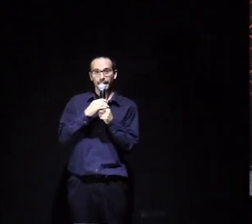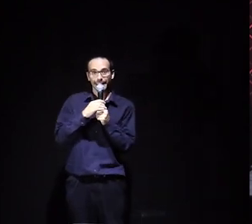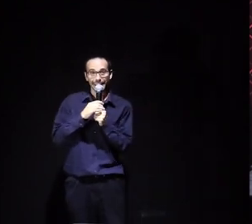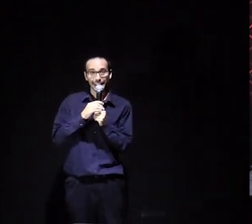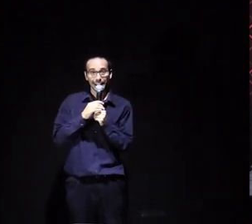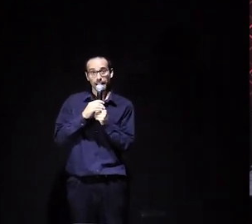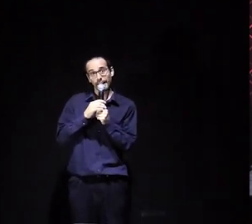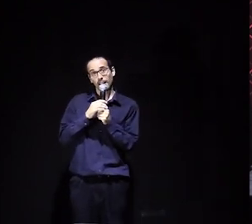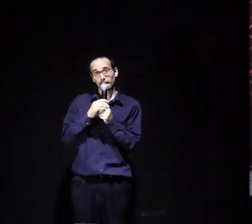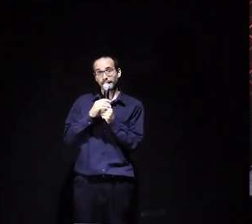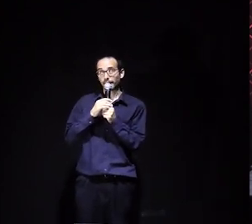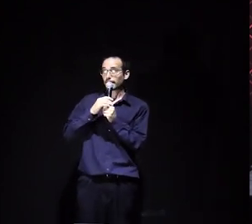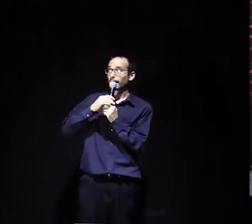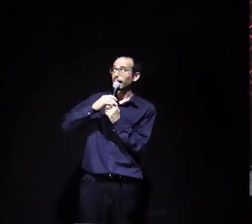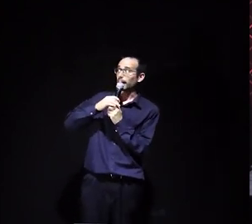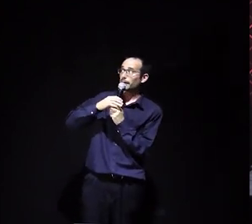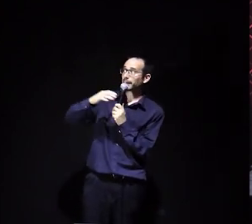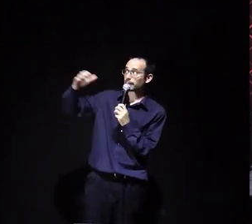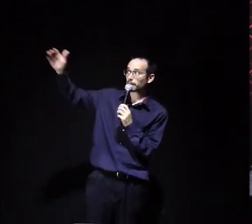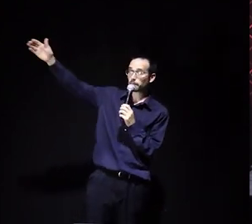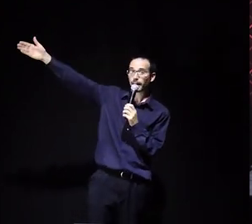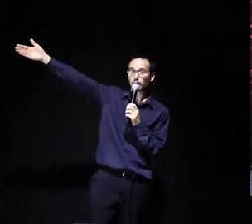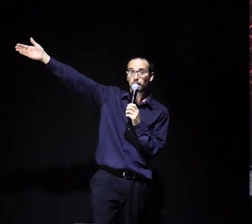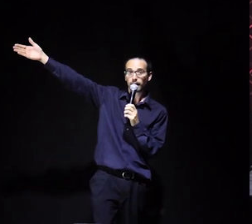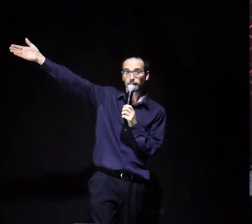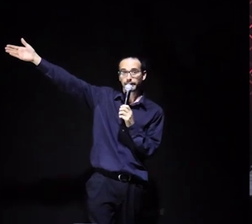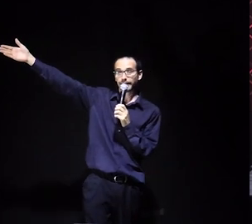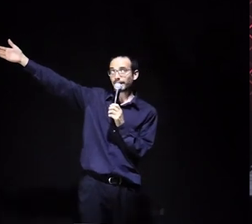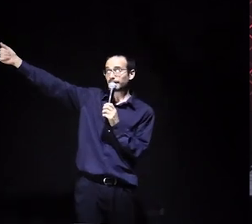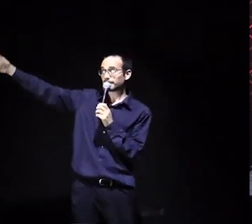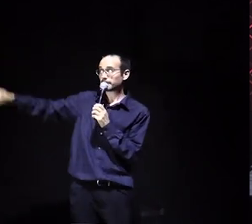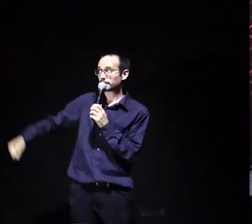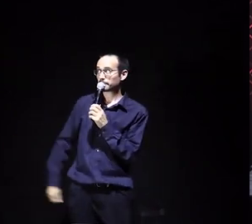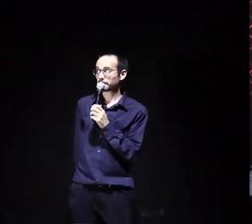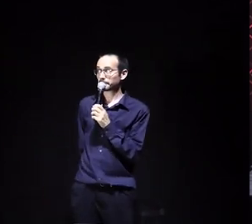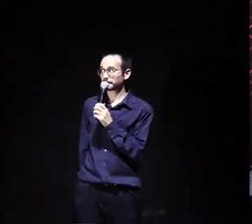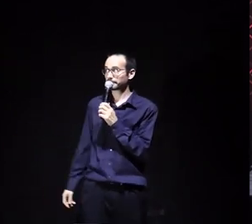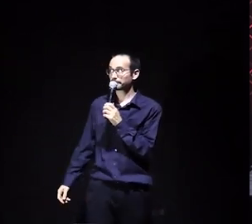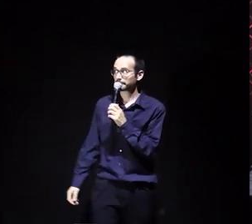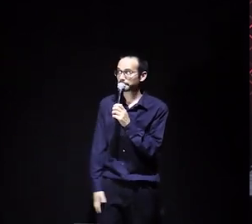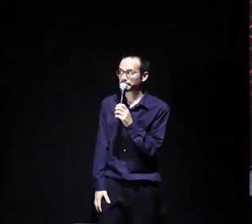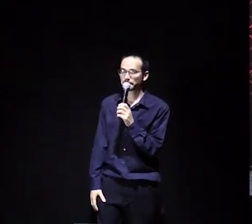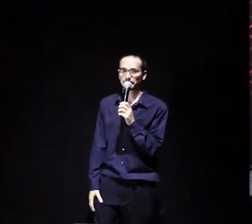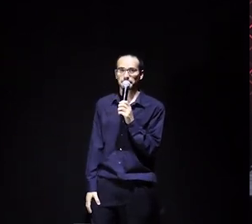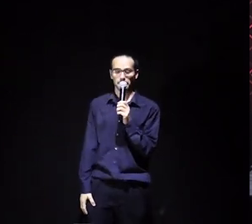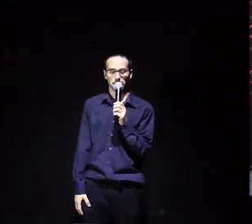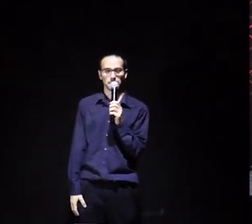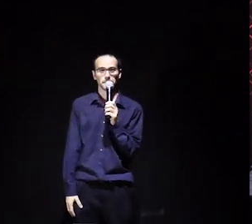Molt bé. I ara a la banda. A la banda tenim en Pau, a la bateria.